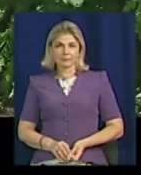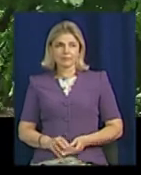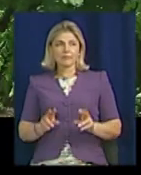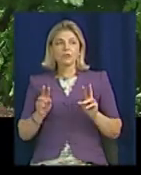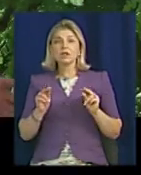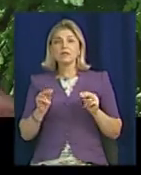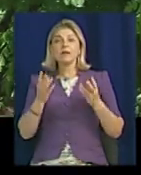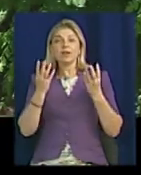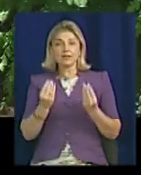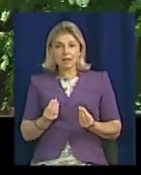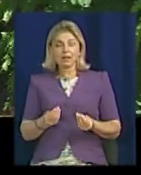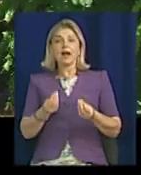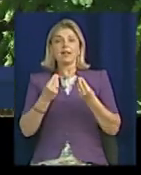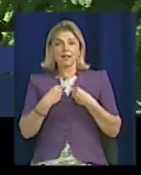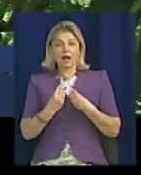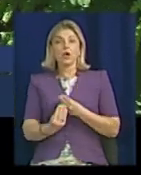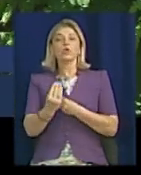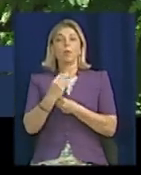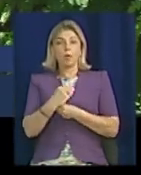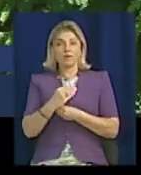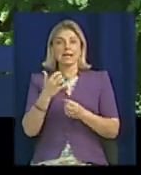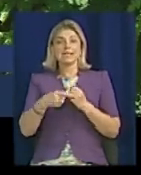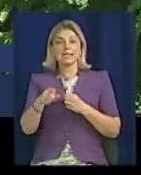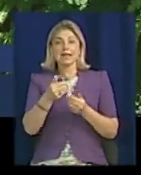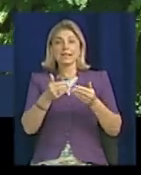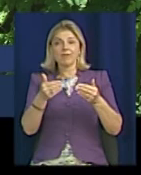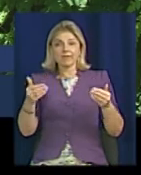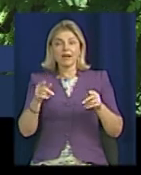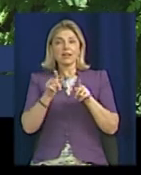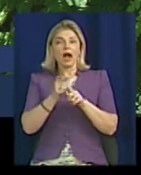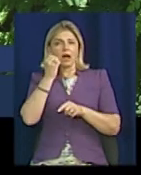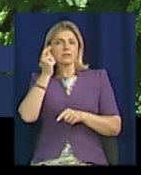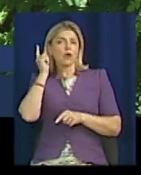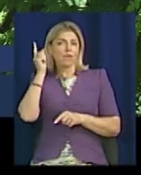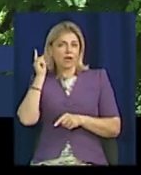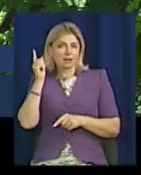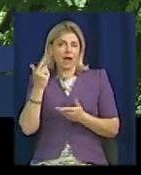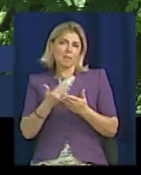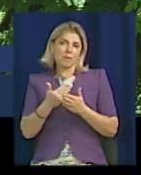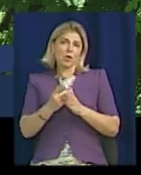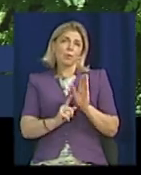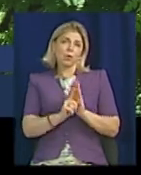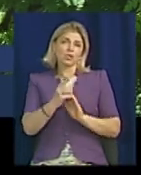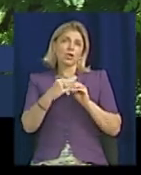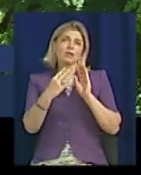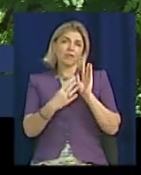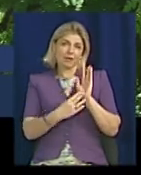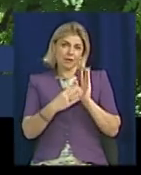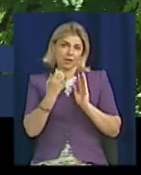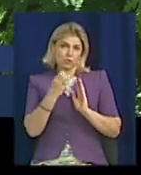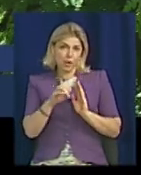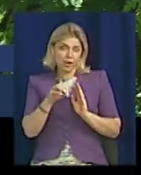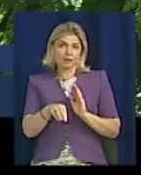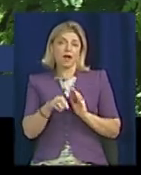Щасливий день, у нас поповнення серед експонатів, така старовина. Десь початок 19 століття,